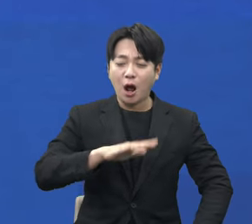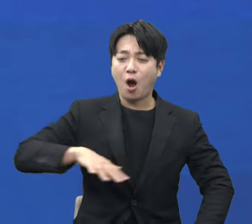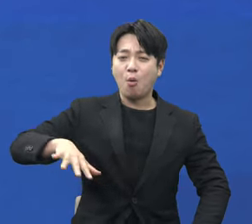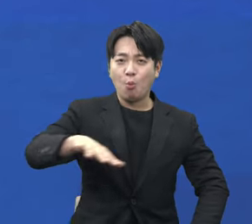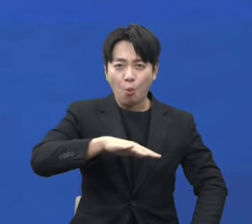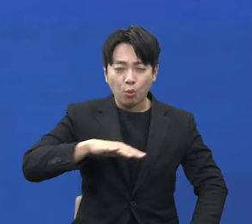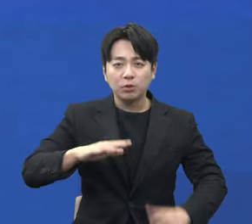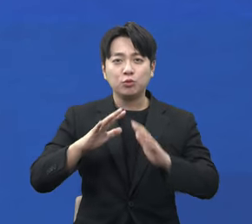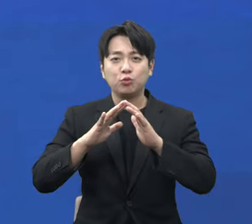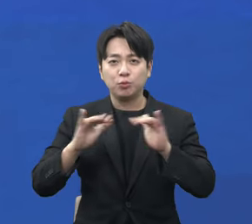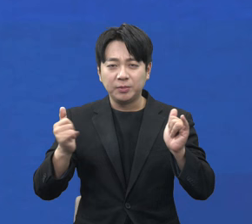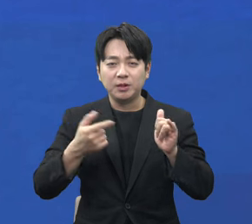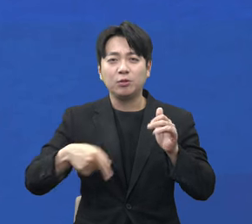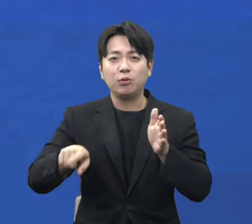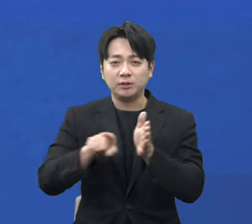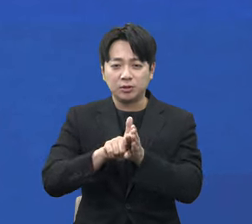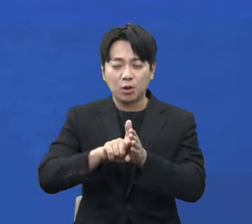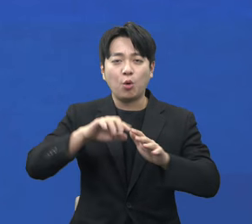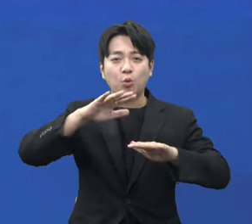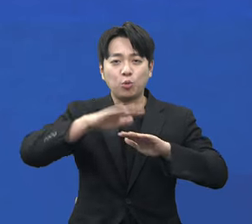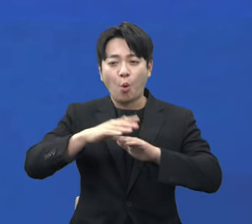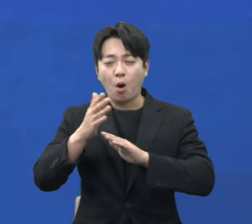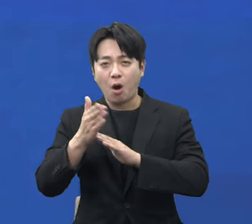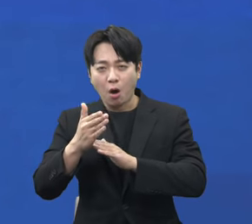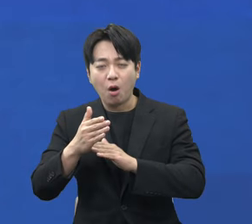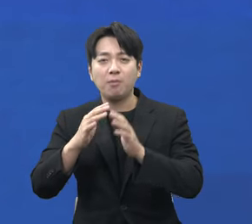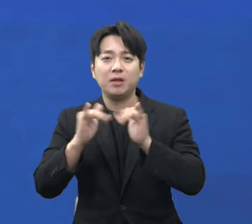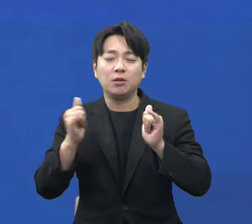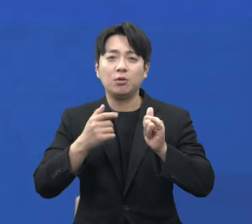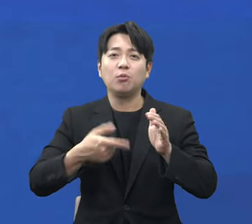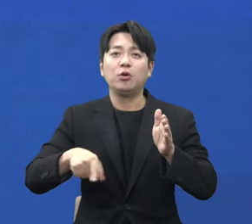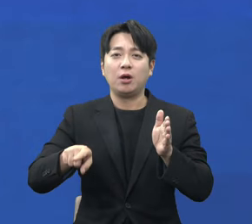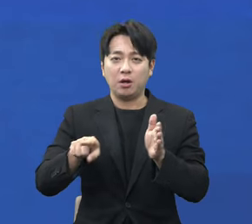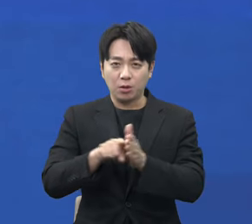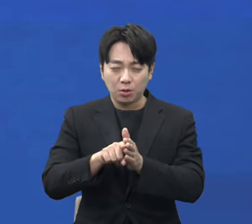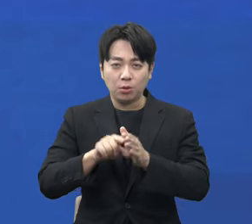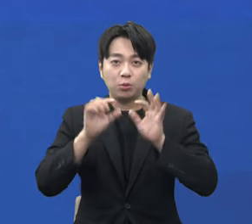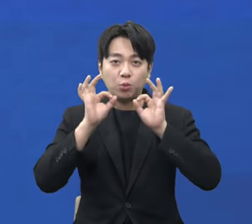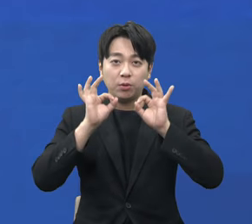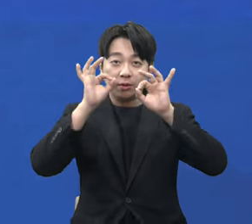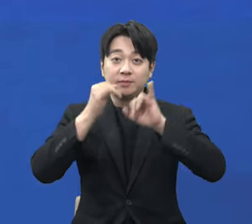임어민의 농어민위원회로 만들게 노력하겠습니다.